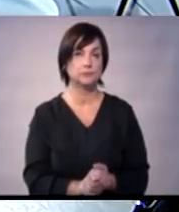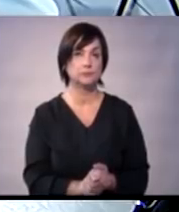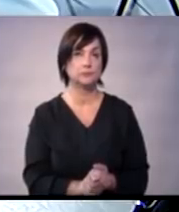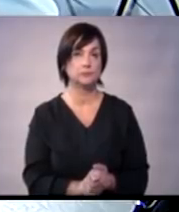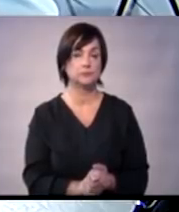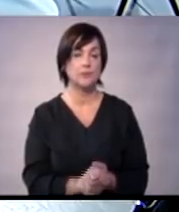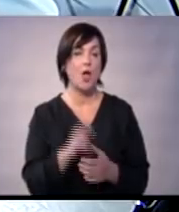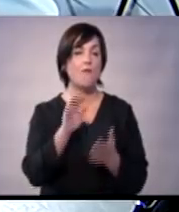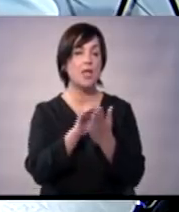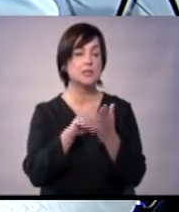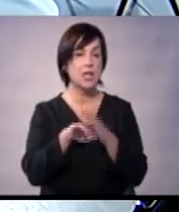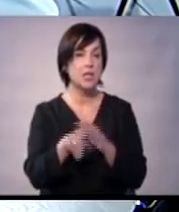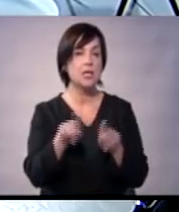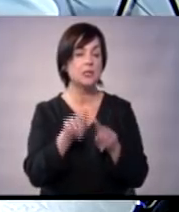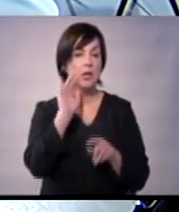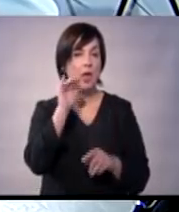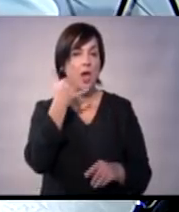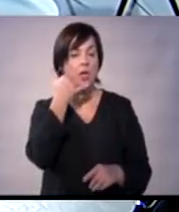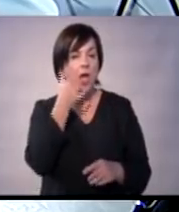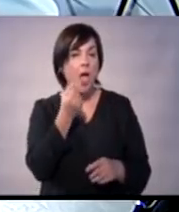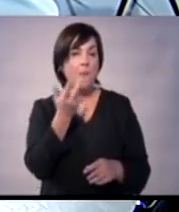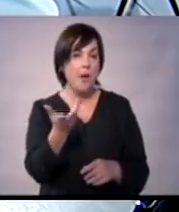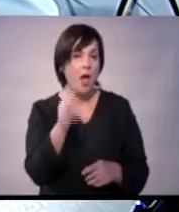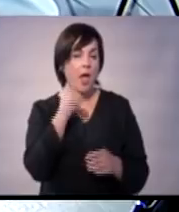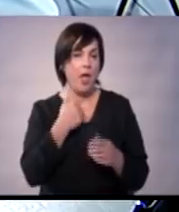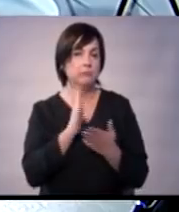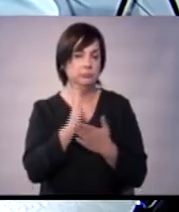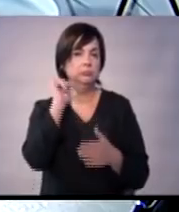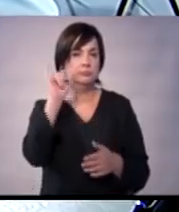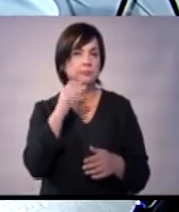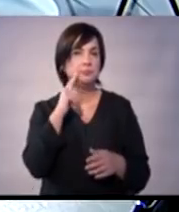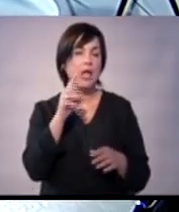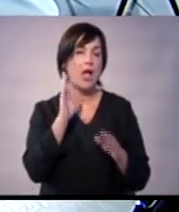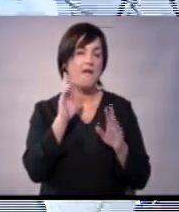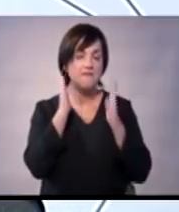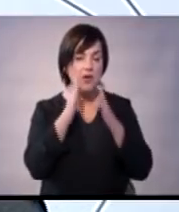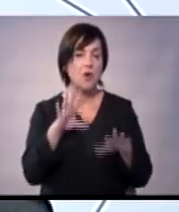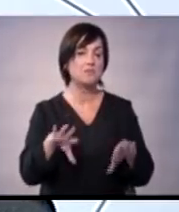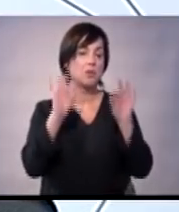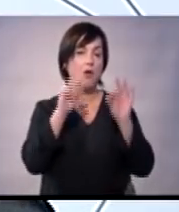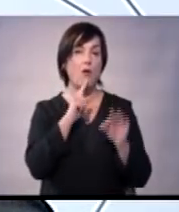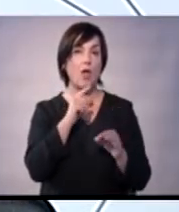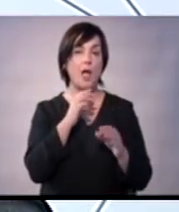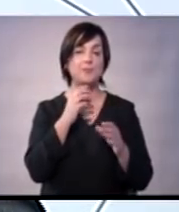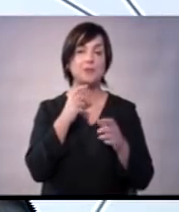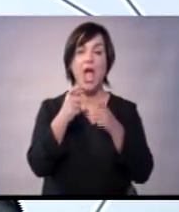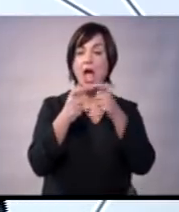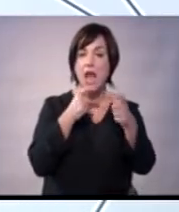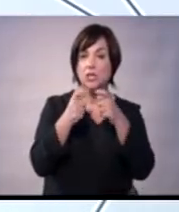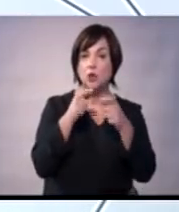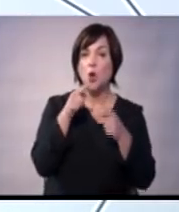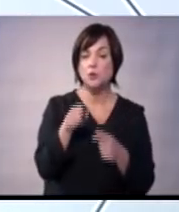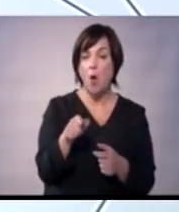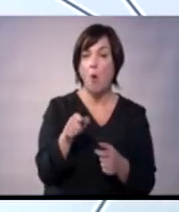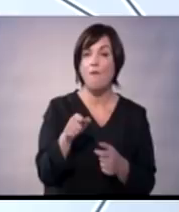А овие SMS пораки, исто така се пријавени телефонските броеви, така да верувам дека ќе се откријат од кој како се. Разговаравте ли за